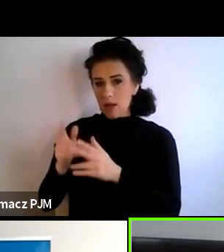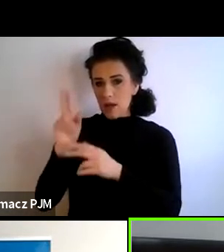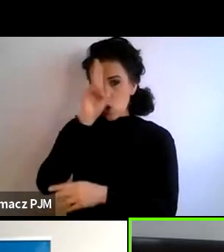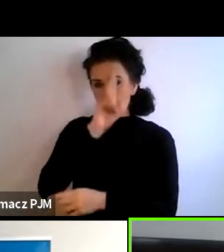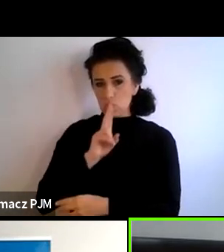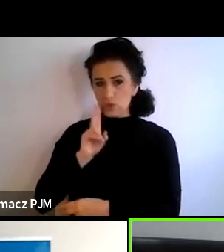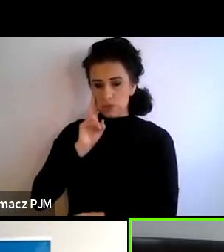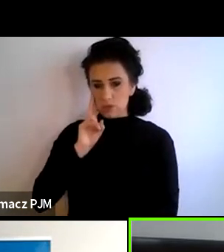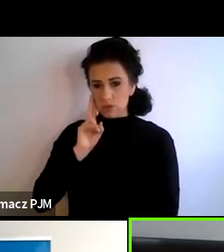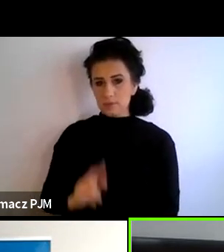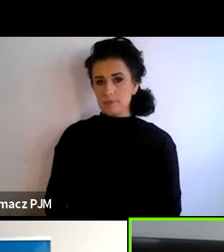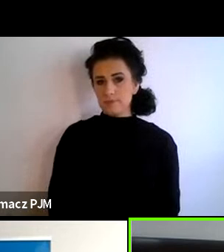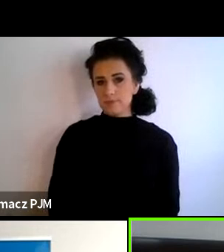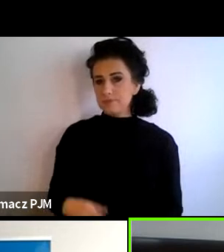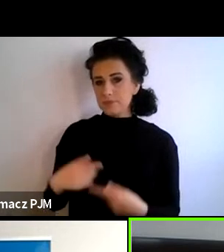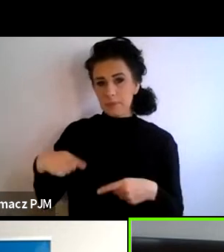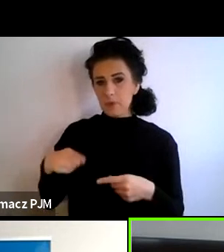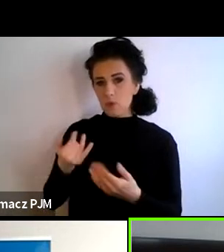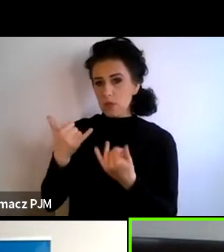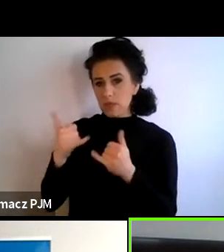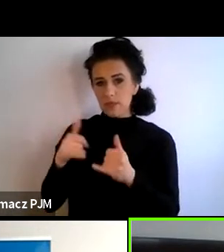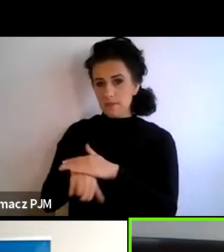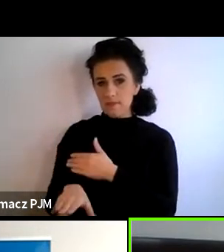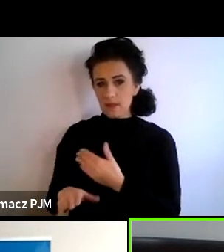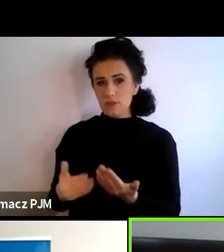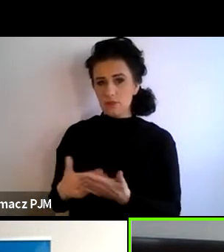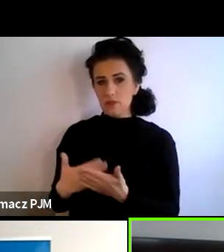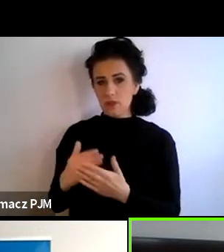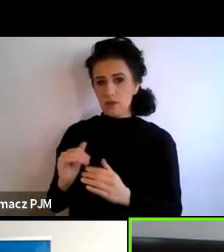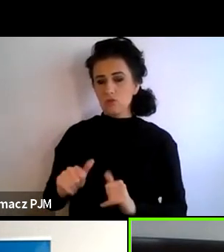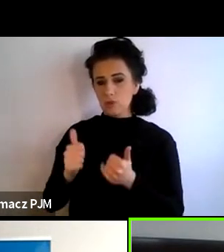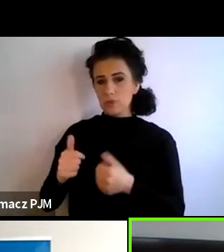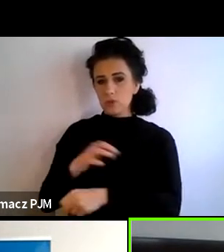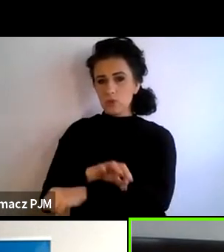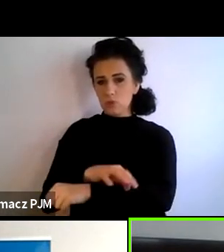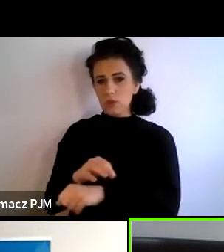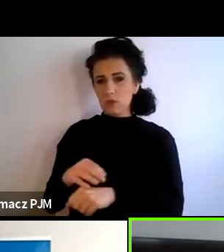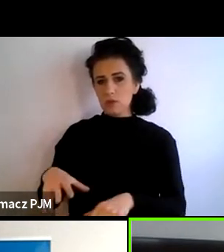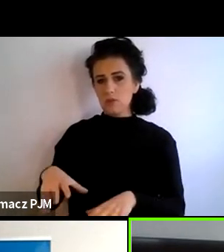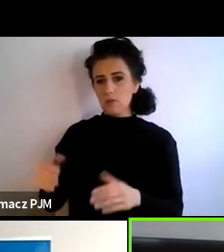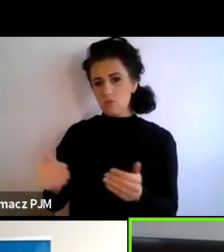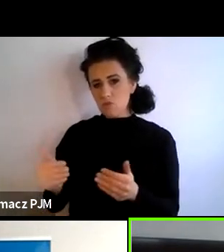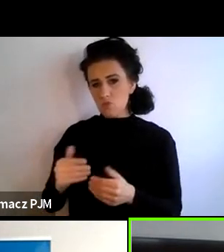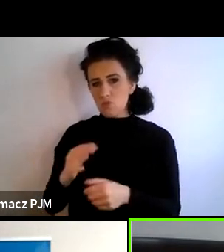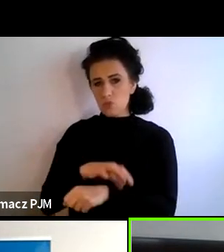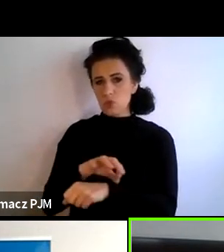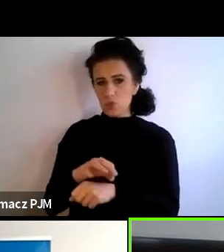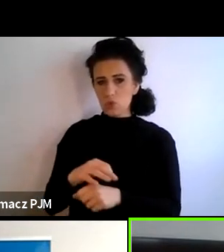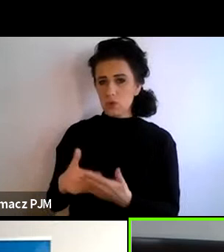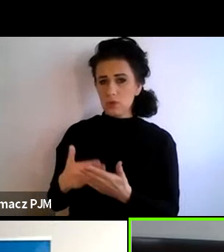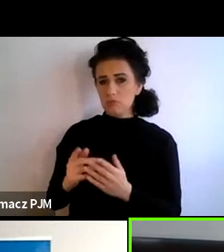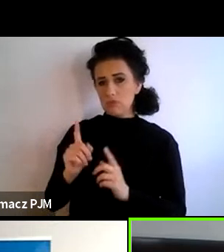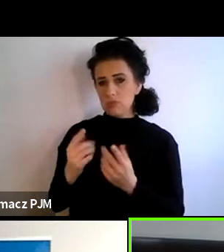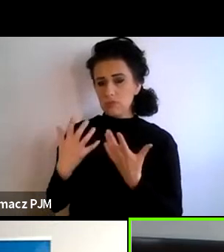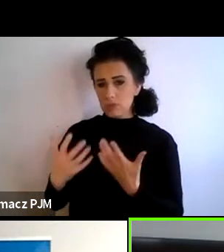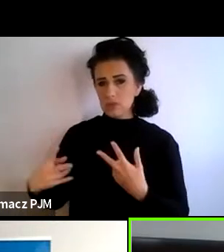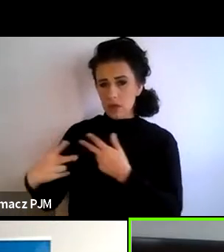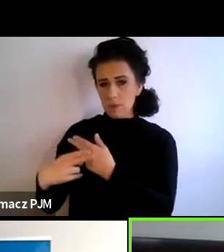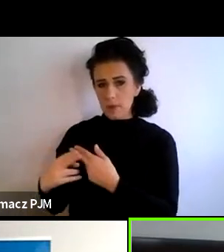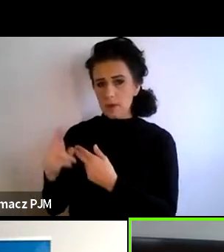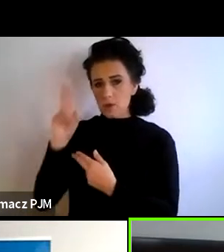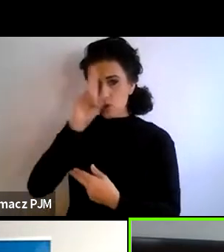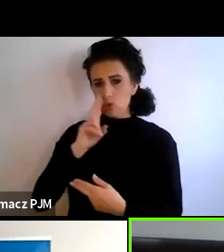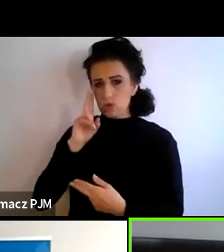Nie było innego po prostu wyjścia, żeby ten student mógł studiować. I czasami chciałoby się odciążyć tych rodziców, chciałoby się usamodzielnić tych